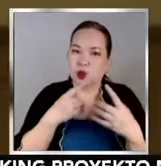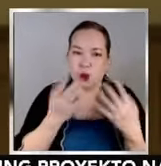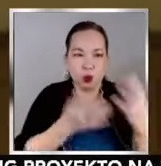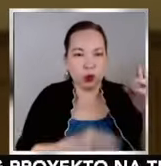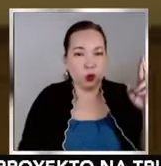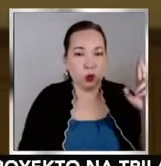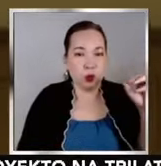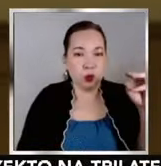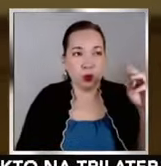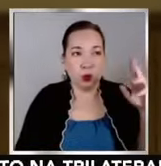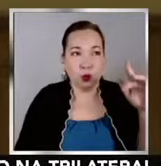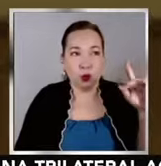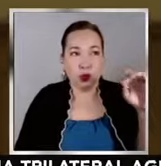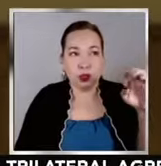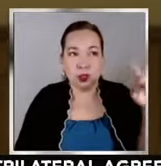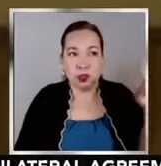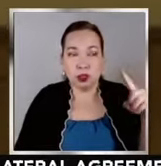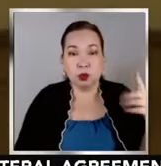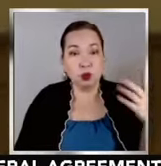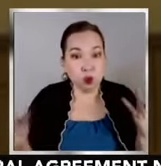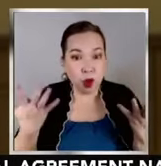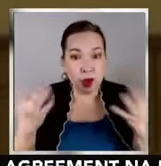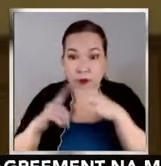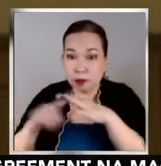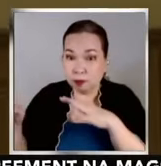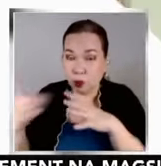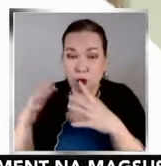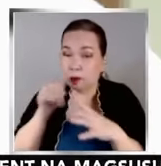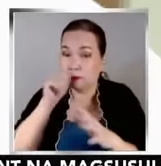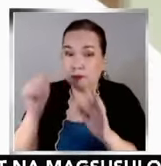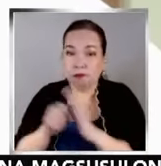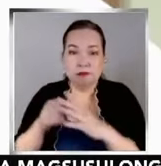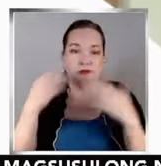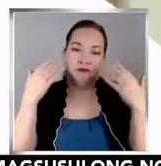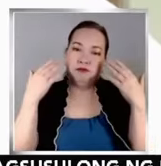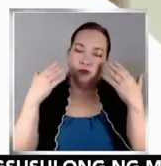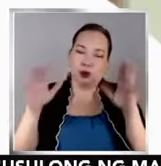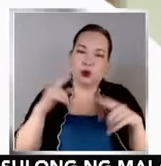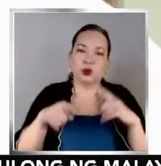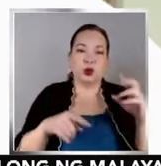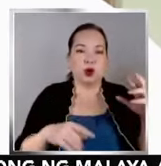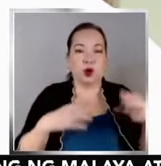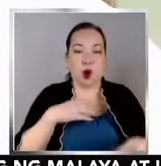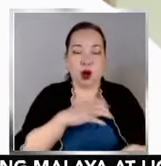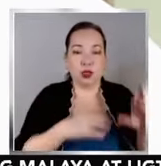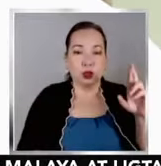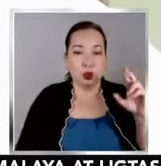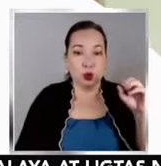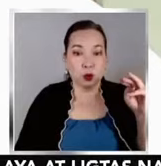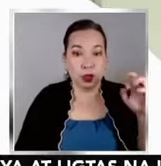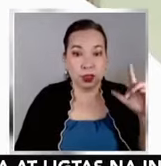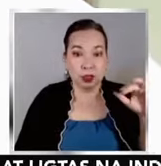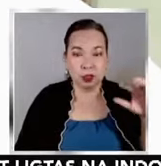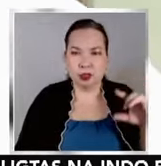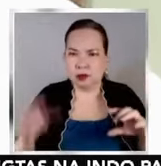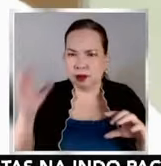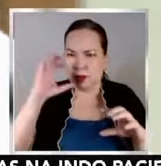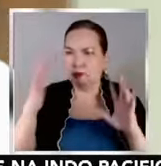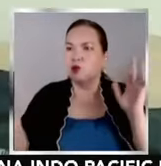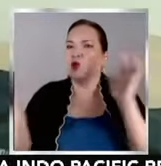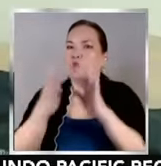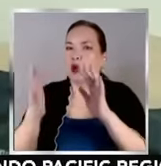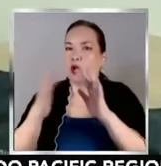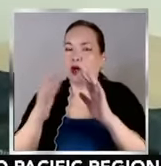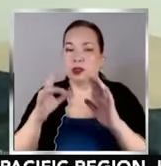Hindi tinukoy kung nasaan ngayon si Teves. Kaya inutusan na raw ni Romualdez ang House Sergeant at Arms para makipag-ugnayan sa law